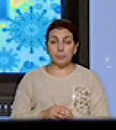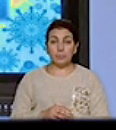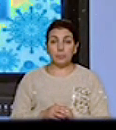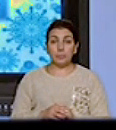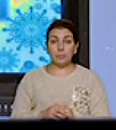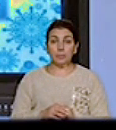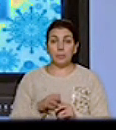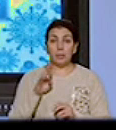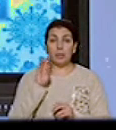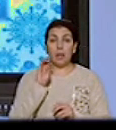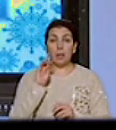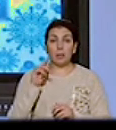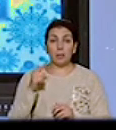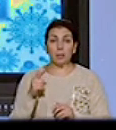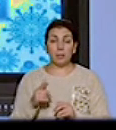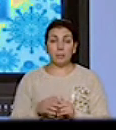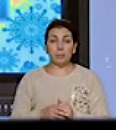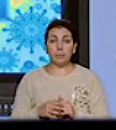Кень.